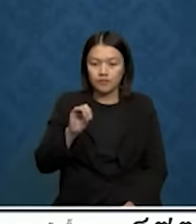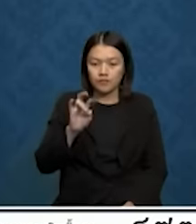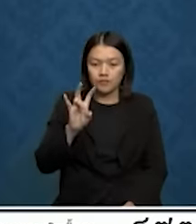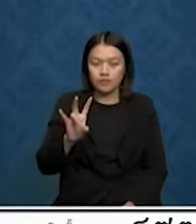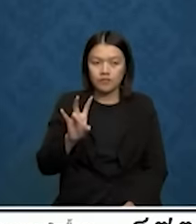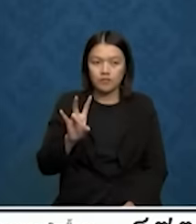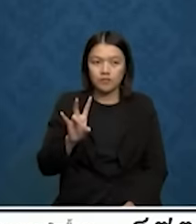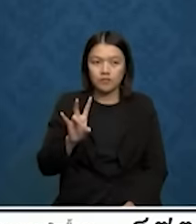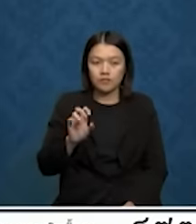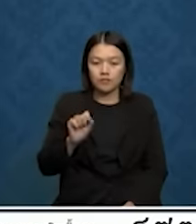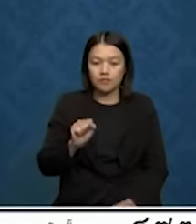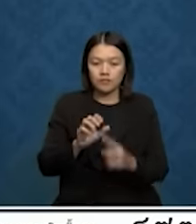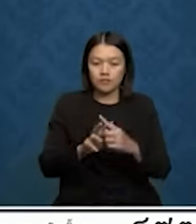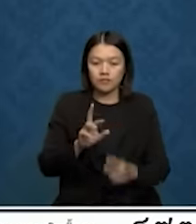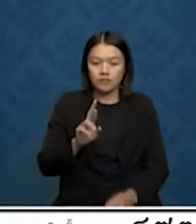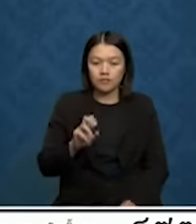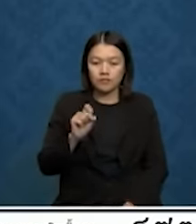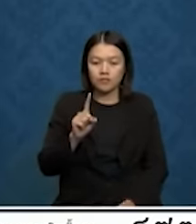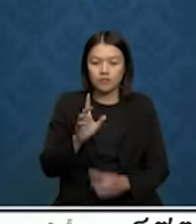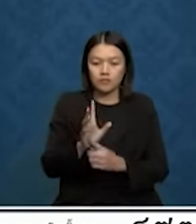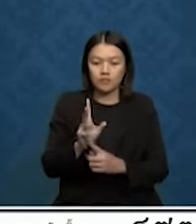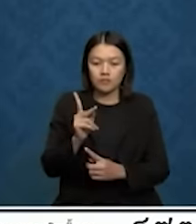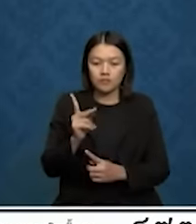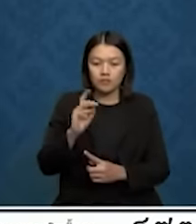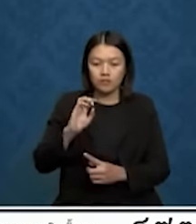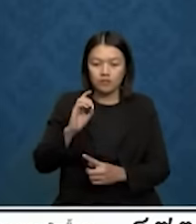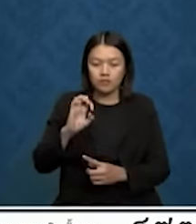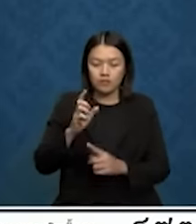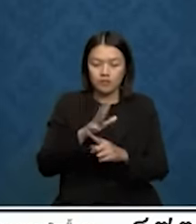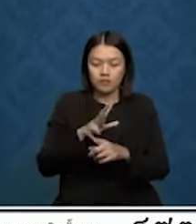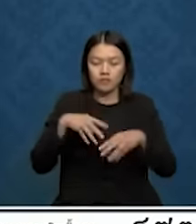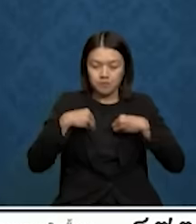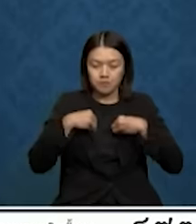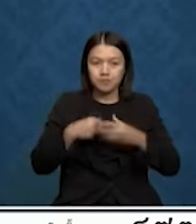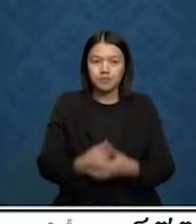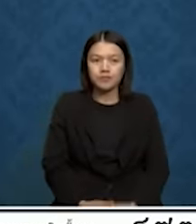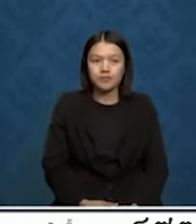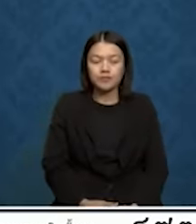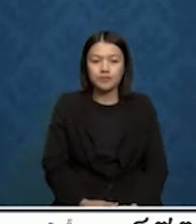447นายสุรศักดิ์พันเจริญวรกุล เห็นชอบครับ